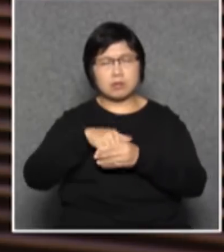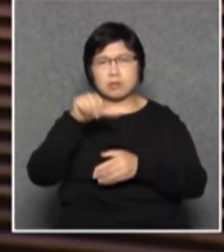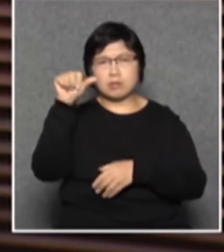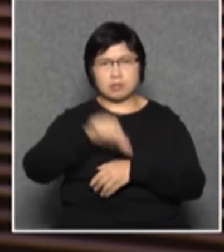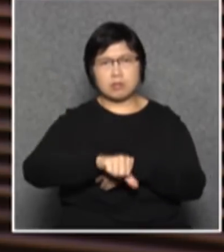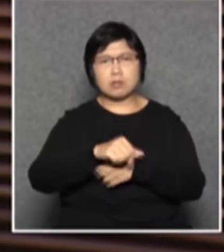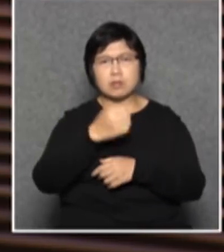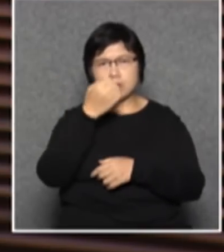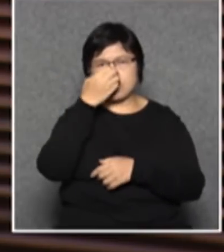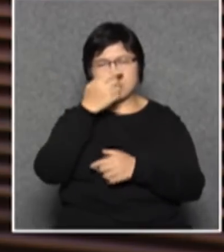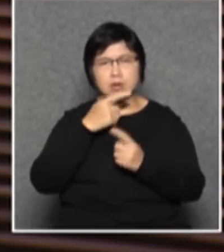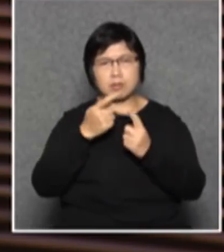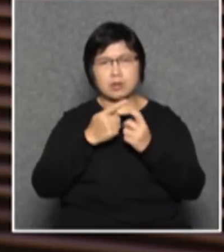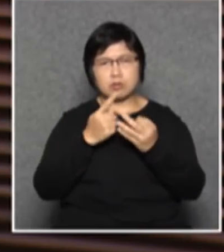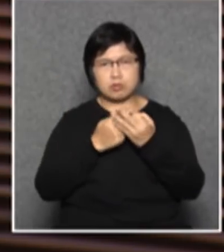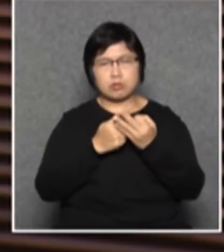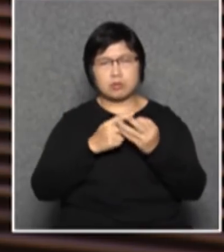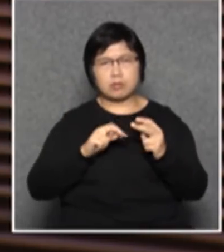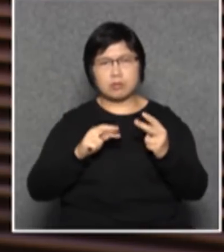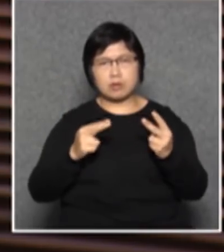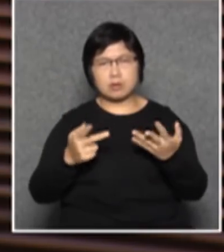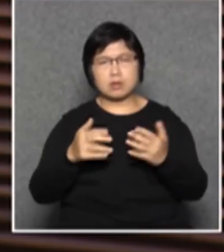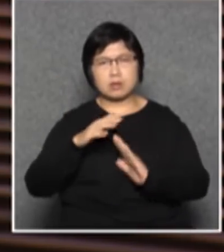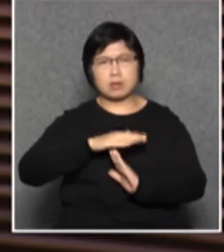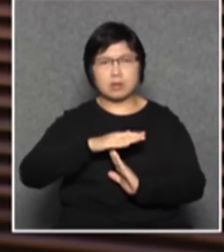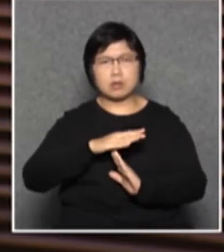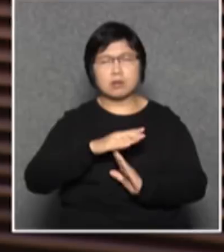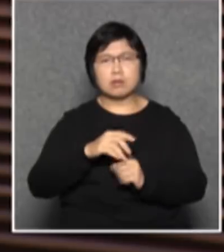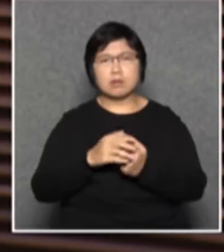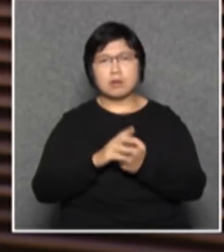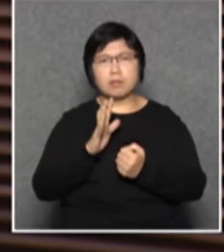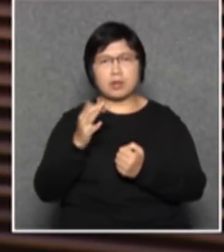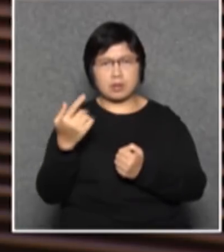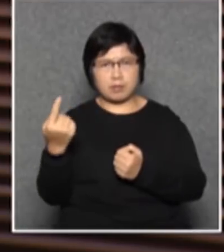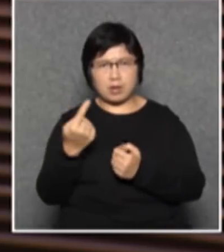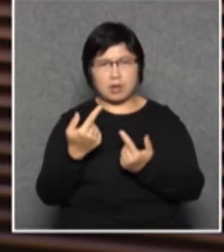港的民主進程停滯不前，500多萬合資格的